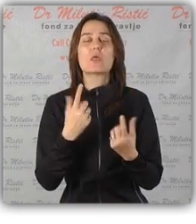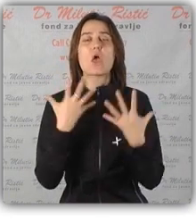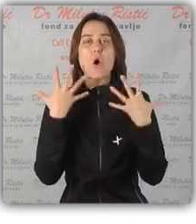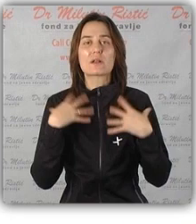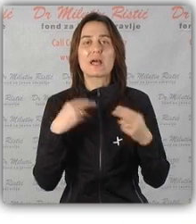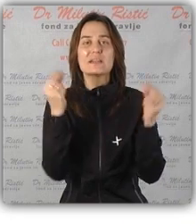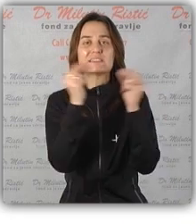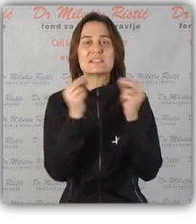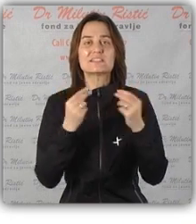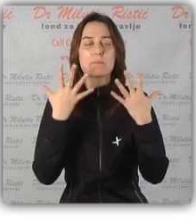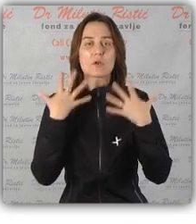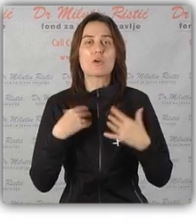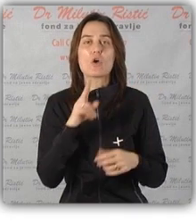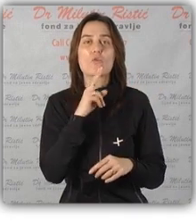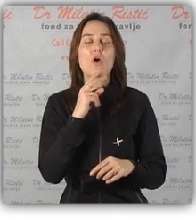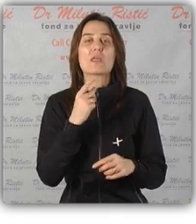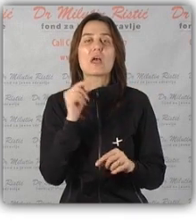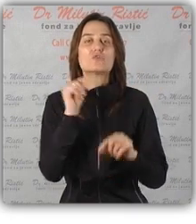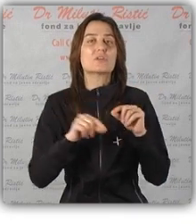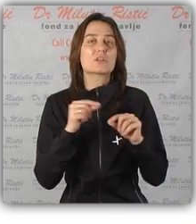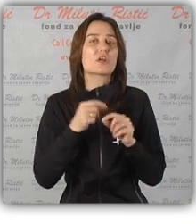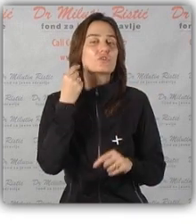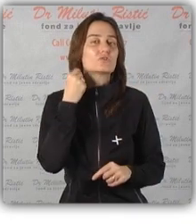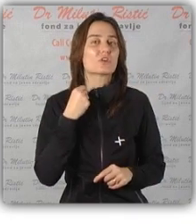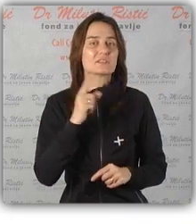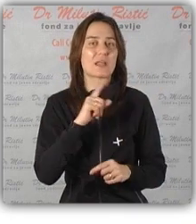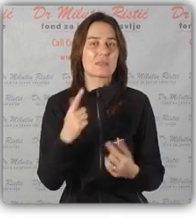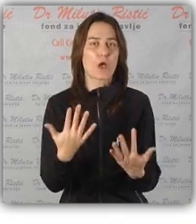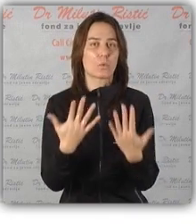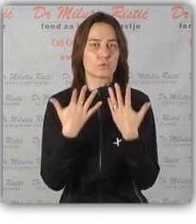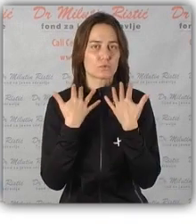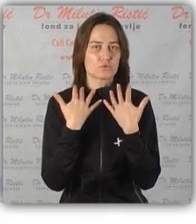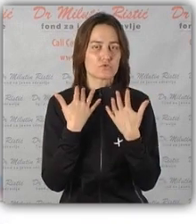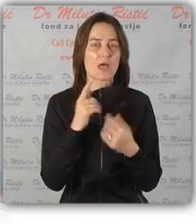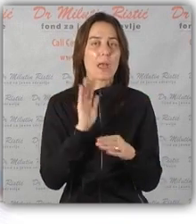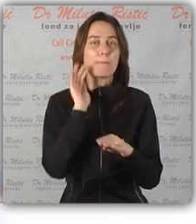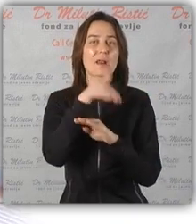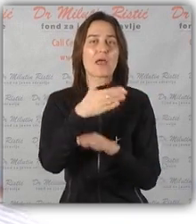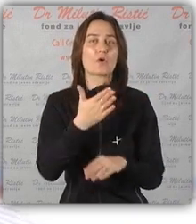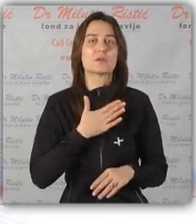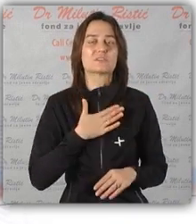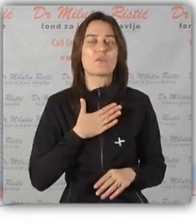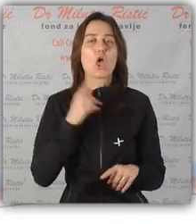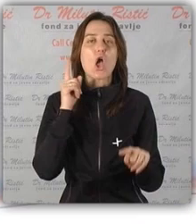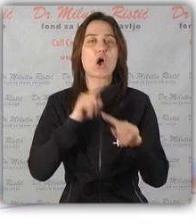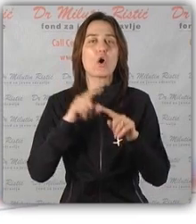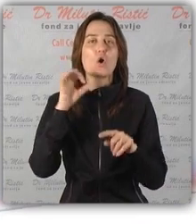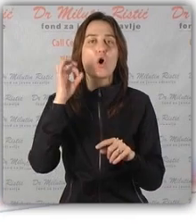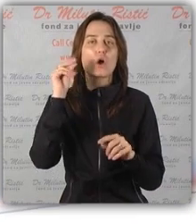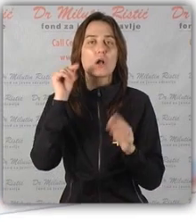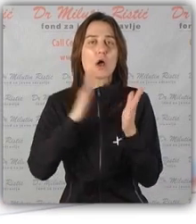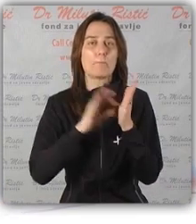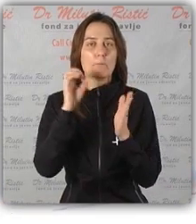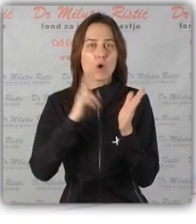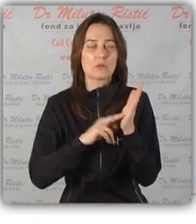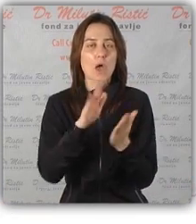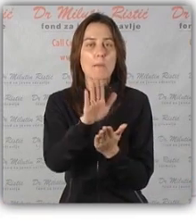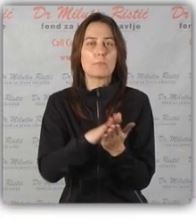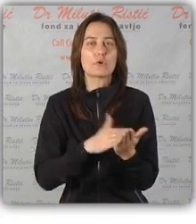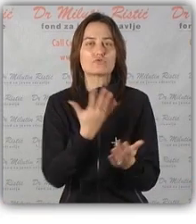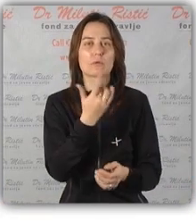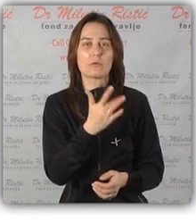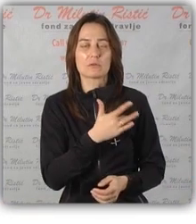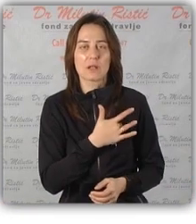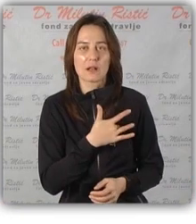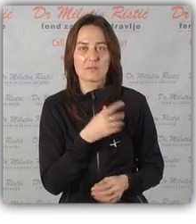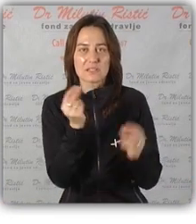da ne postoji organ ili sistem organa na koji štitasta žlezda ne ispoljava svoj efekat preko svojih hormona.